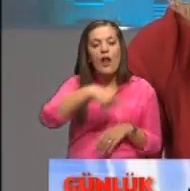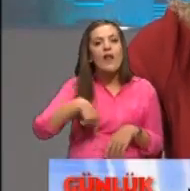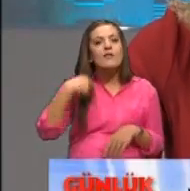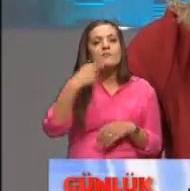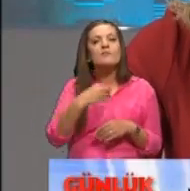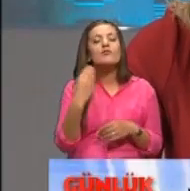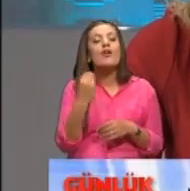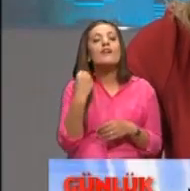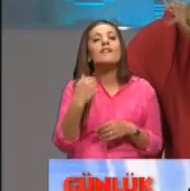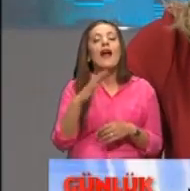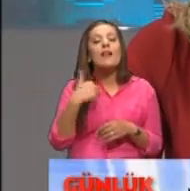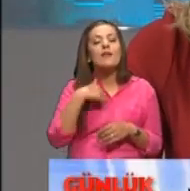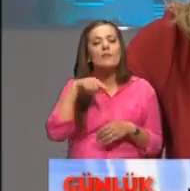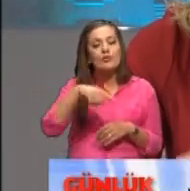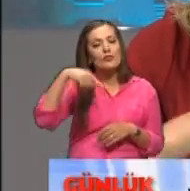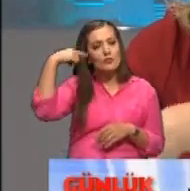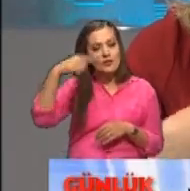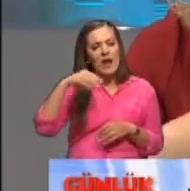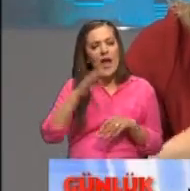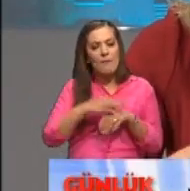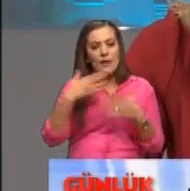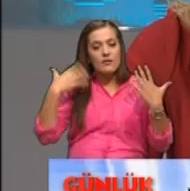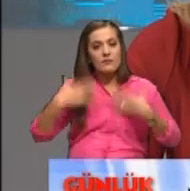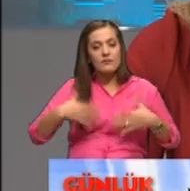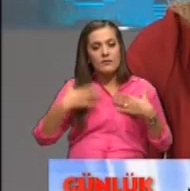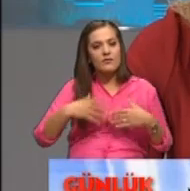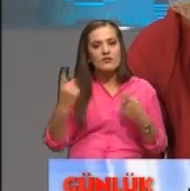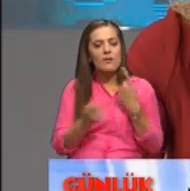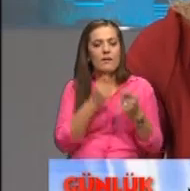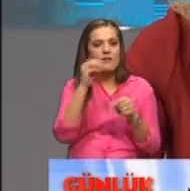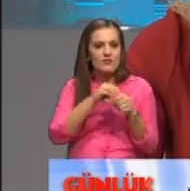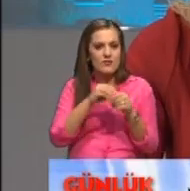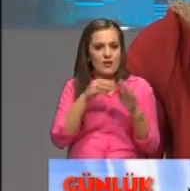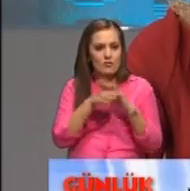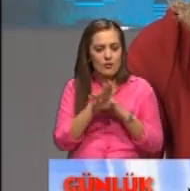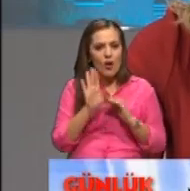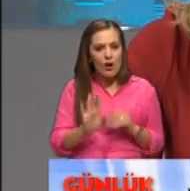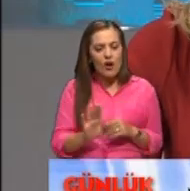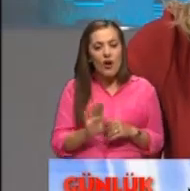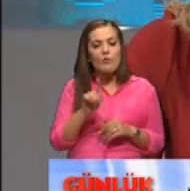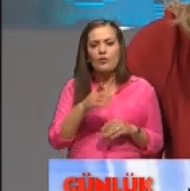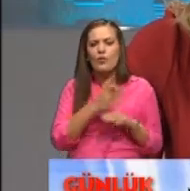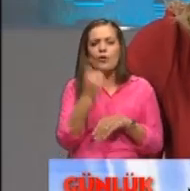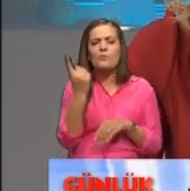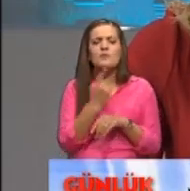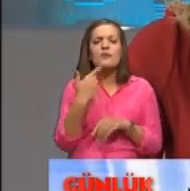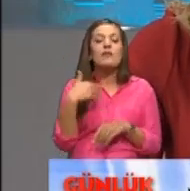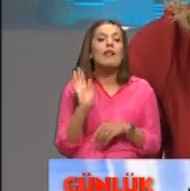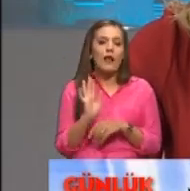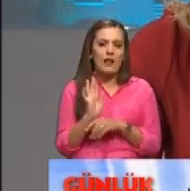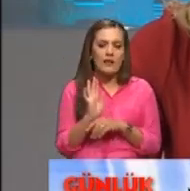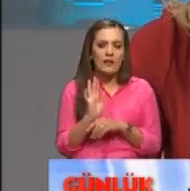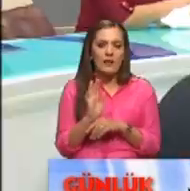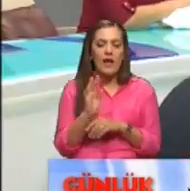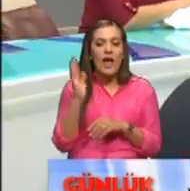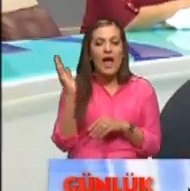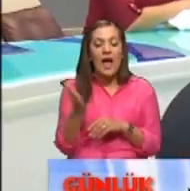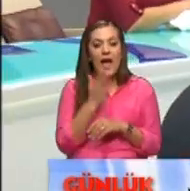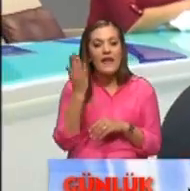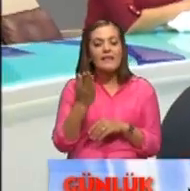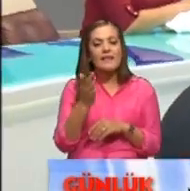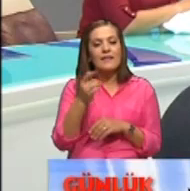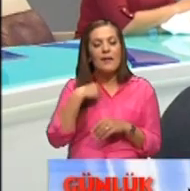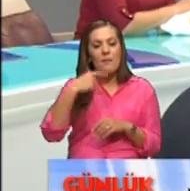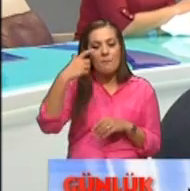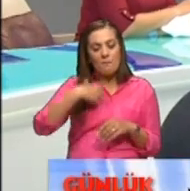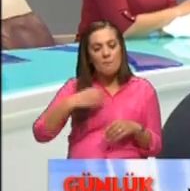değildir. Anneler bunu düşünerek hemen üstünü giydirme çabası içerisine giriyorlar. Bu doğru bir yaklaşım değil. En objektif